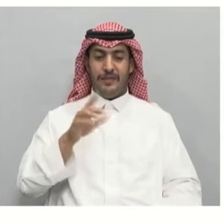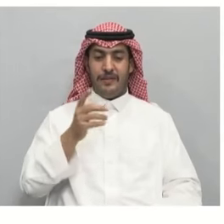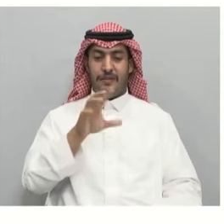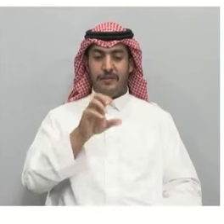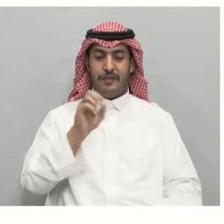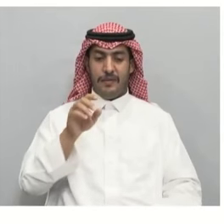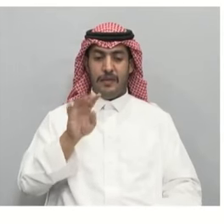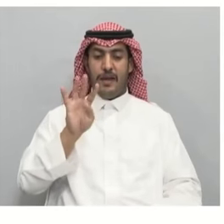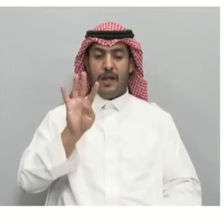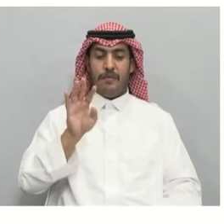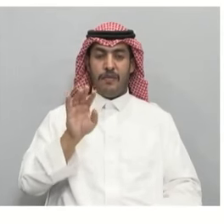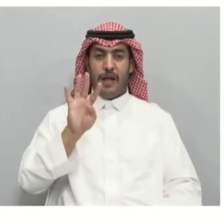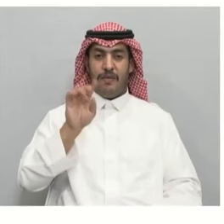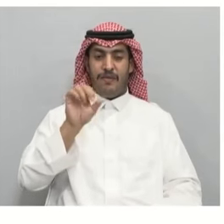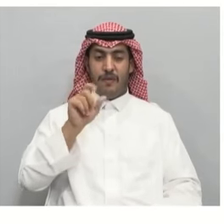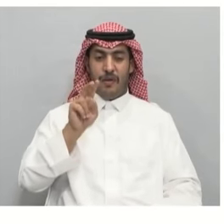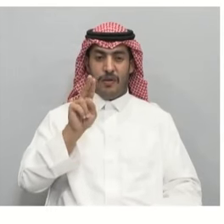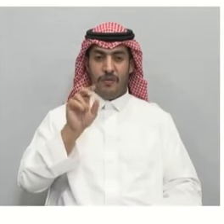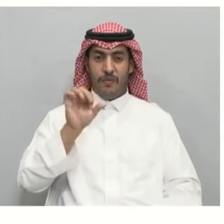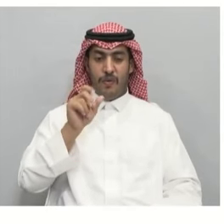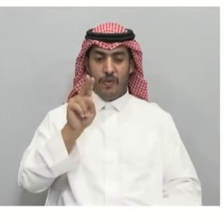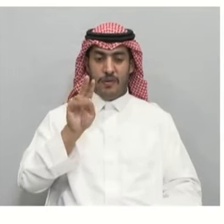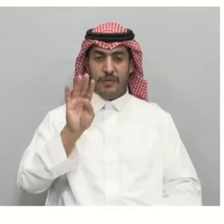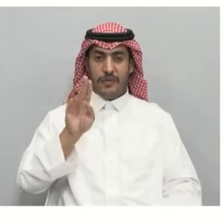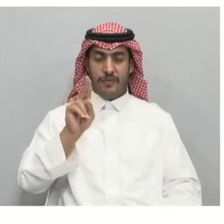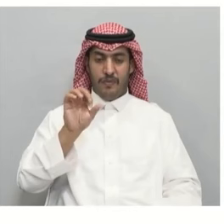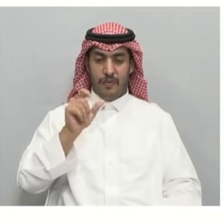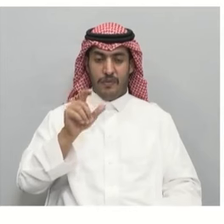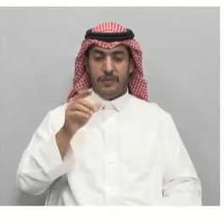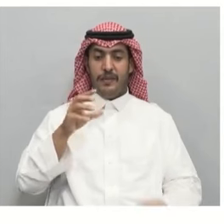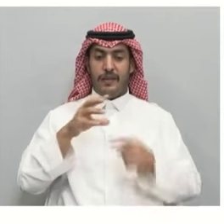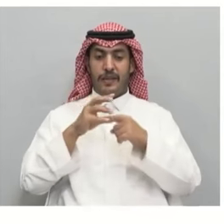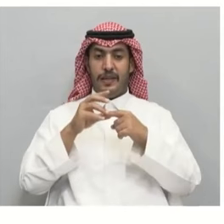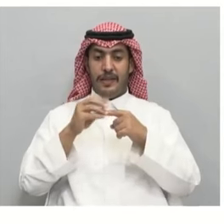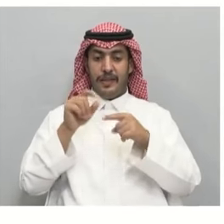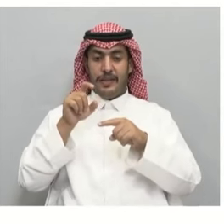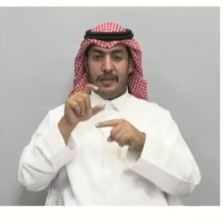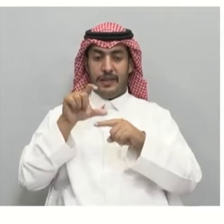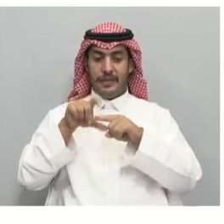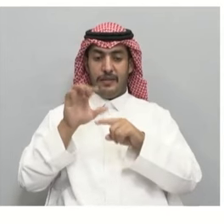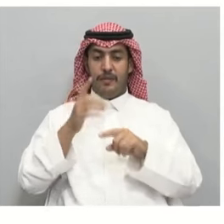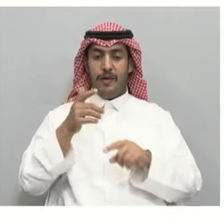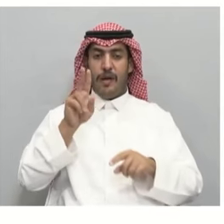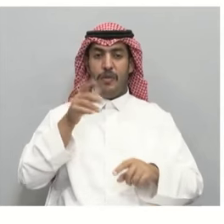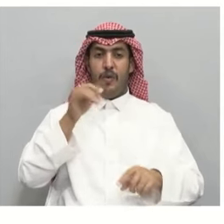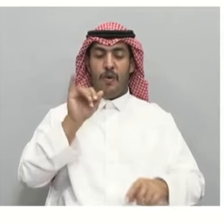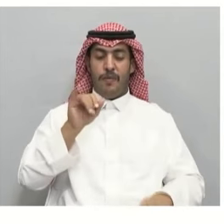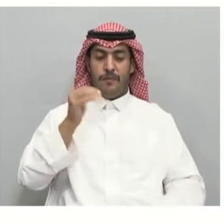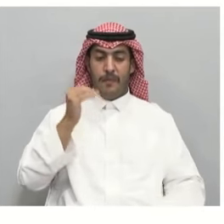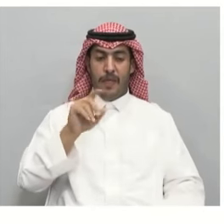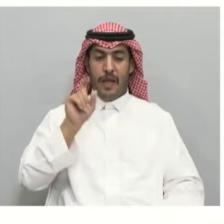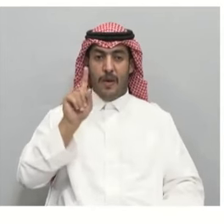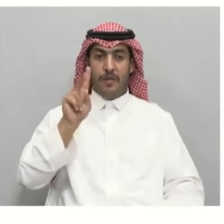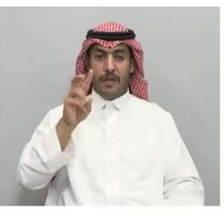النص 4 فولت اللي هو الجهد تقسيم 2 امبير فاعطاني 2 اوم ولو اخذنا الاولى او